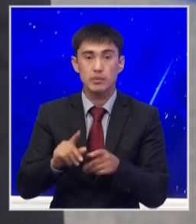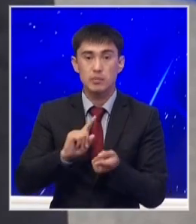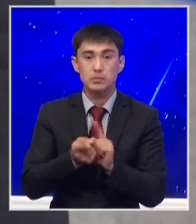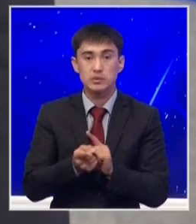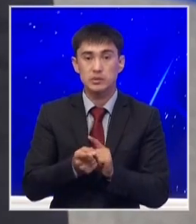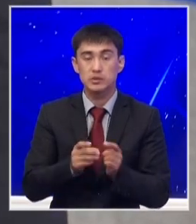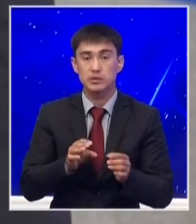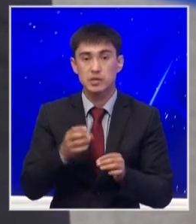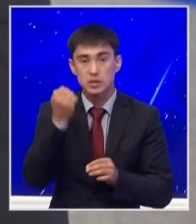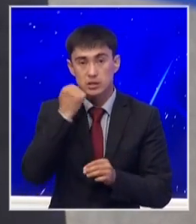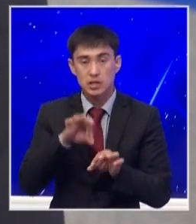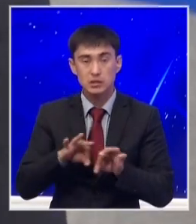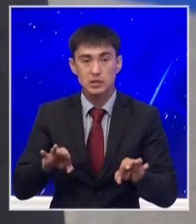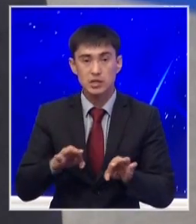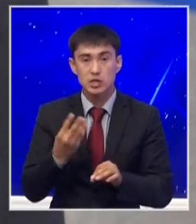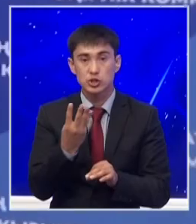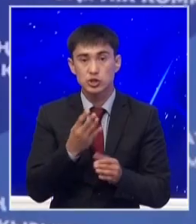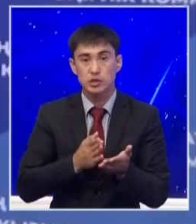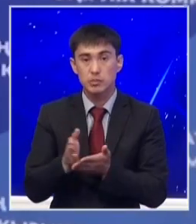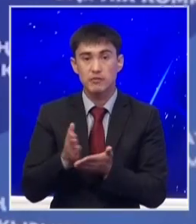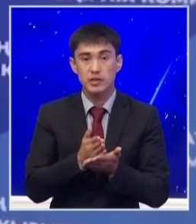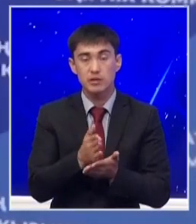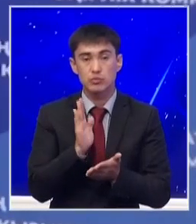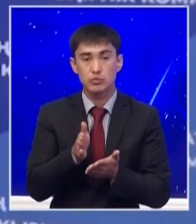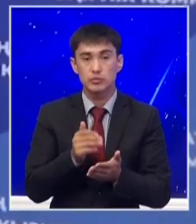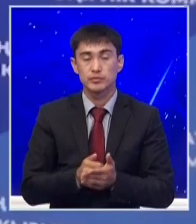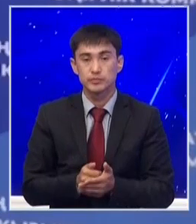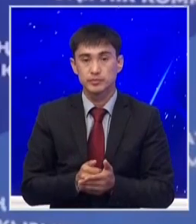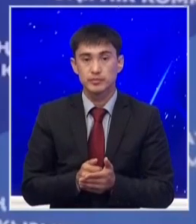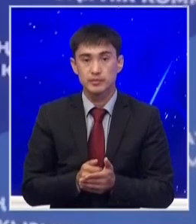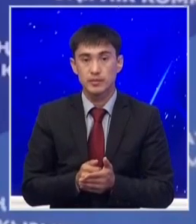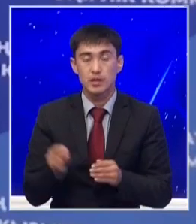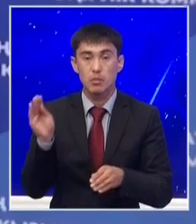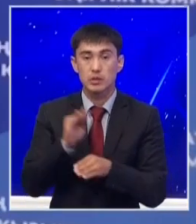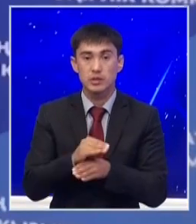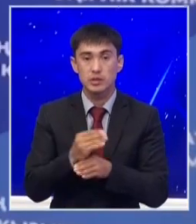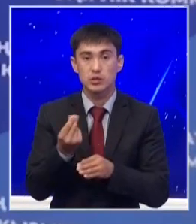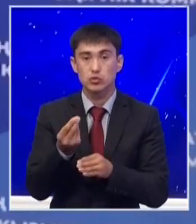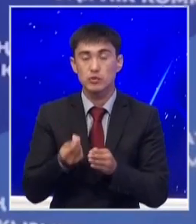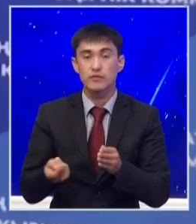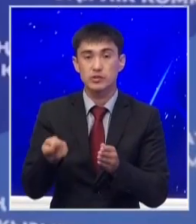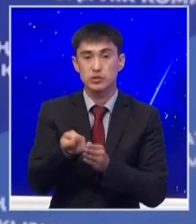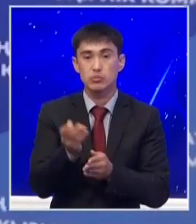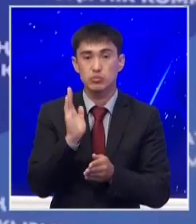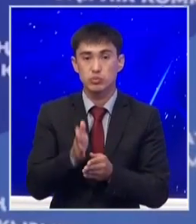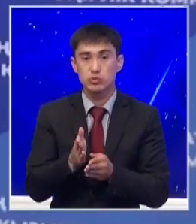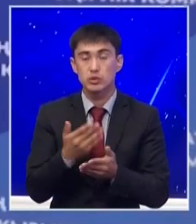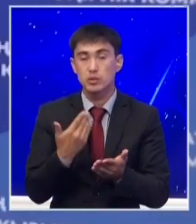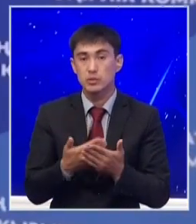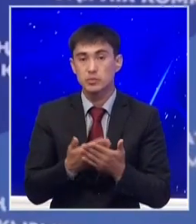бесхозных сетей. Четыре субъекта они внесли изменения, дополнительные суммы инвестиций. Если на